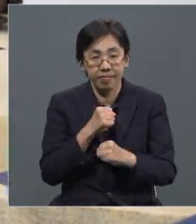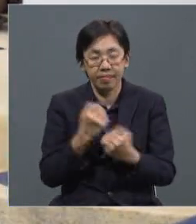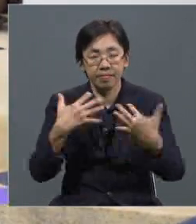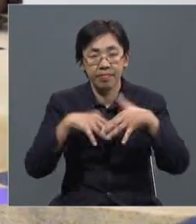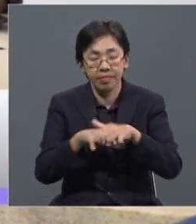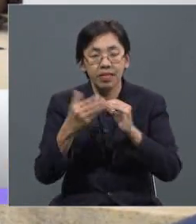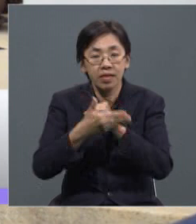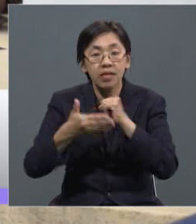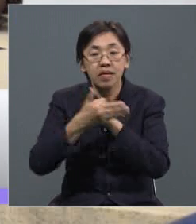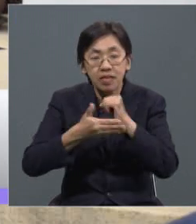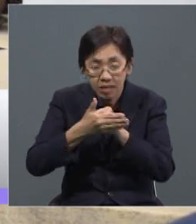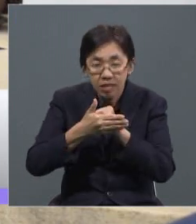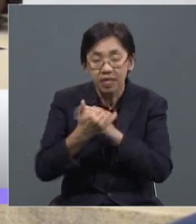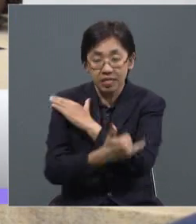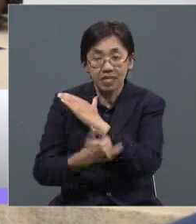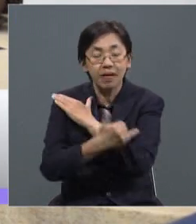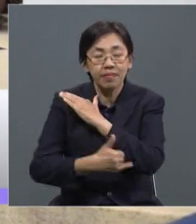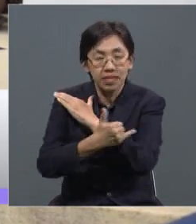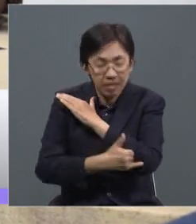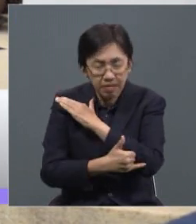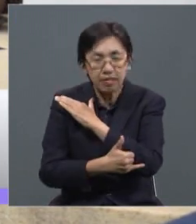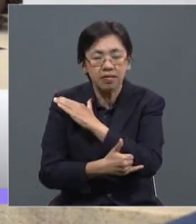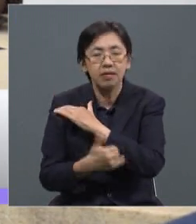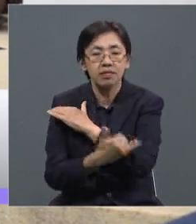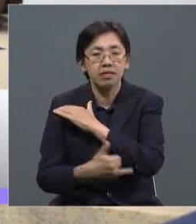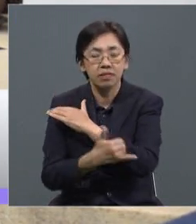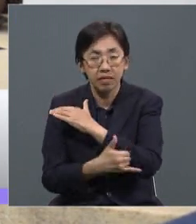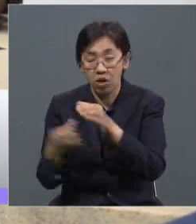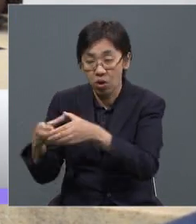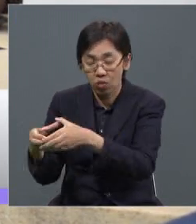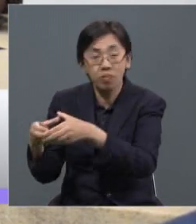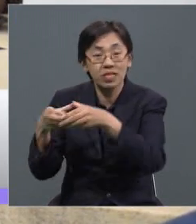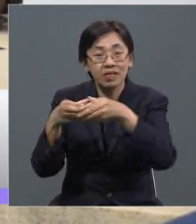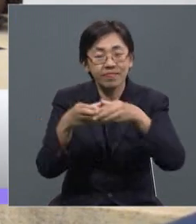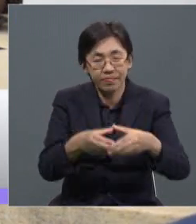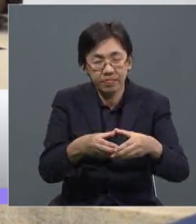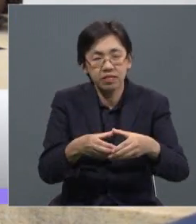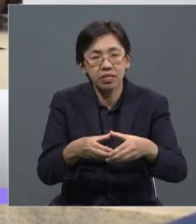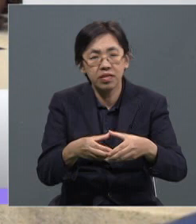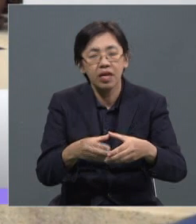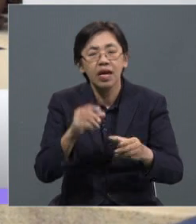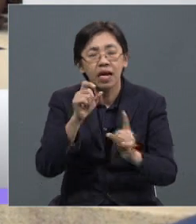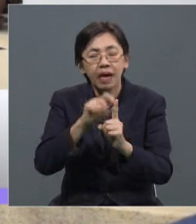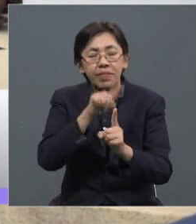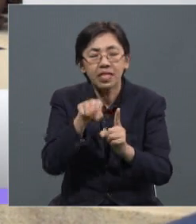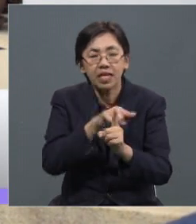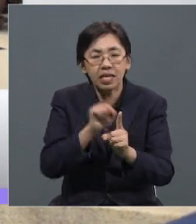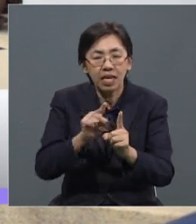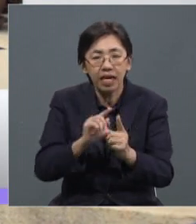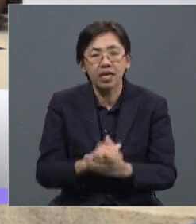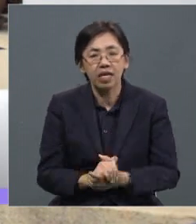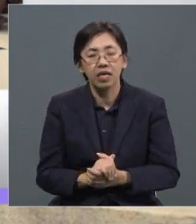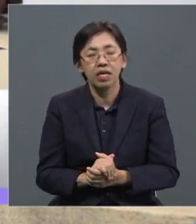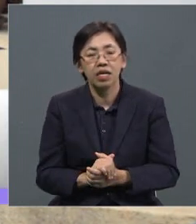งานยาเสพติดจากต่างประเทศซึ่งคณะนี้เนี่ยเรียกเป็นภาษาอังกฤษย่อๆว่าคณะแฟ